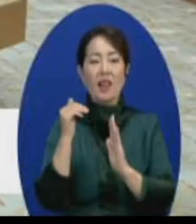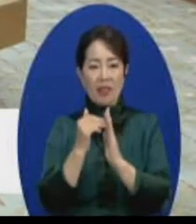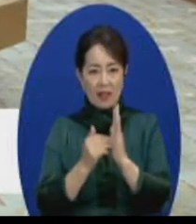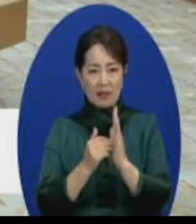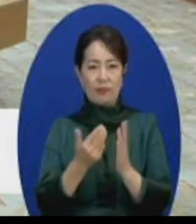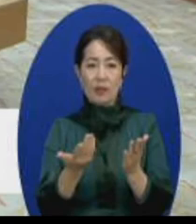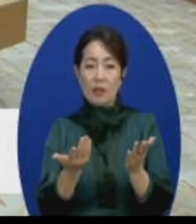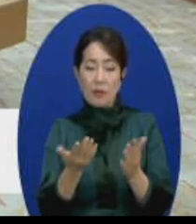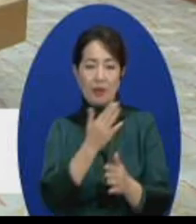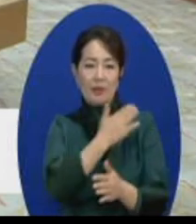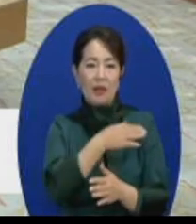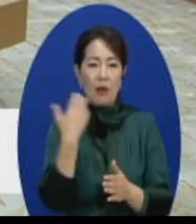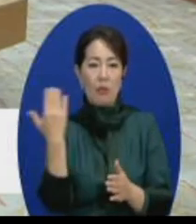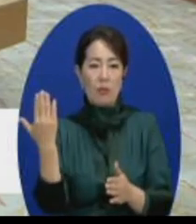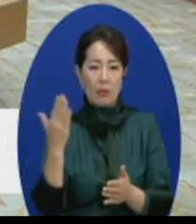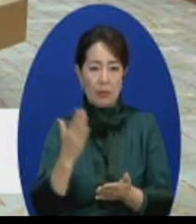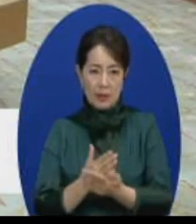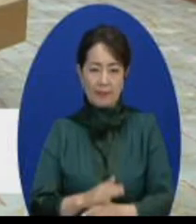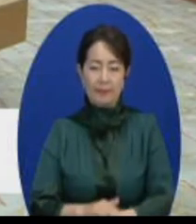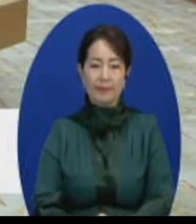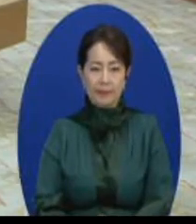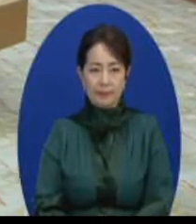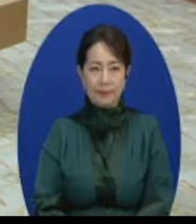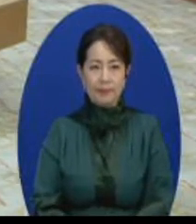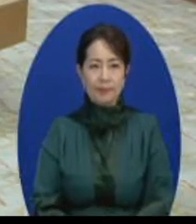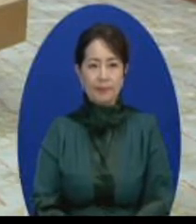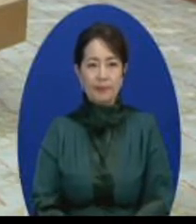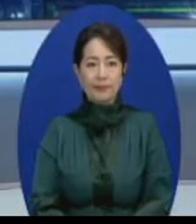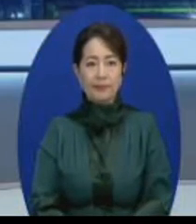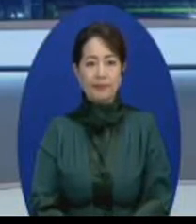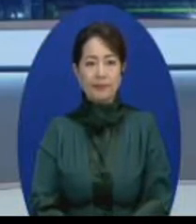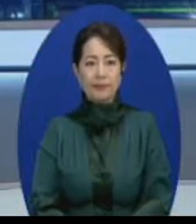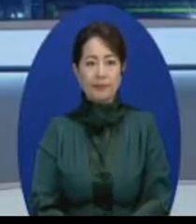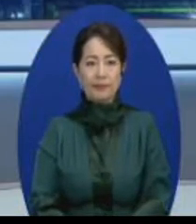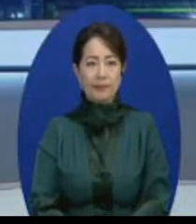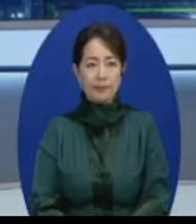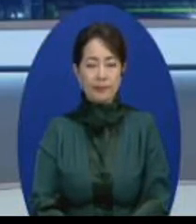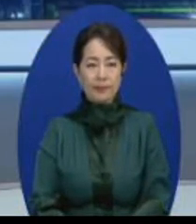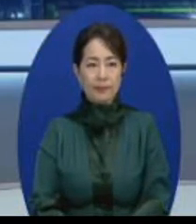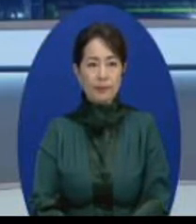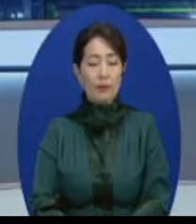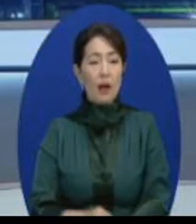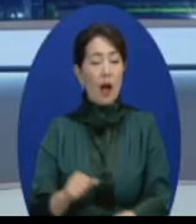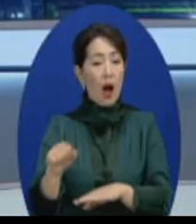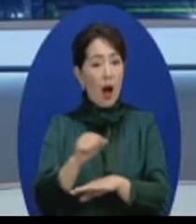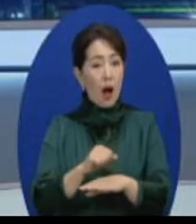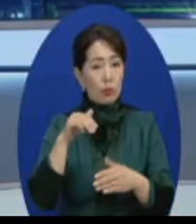байгууллагын төлөөлөгөөд байна. Аймаг дундын өдрийн бүсийн өдрийн